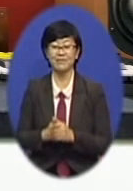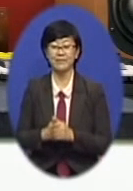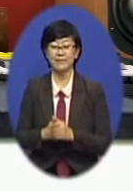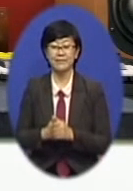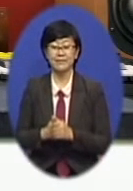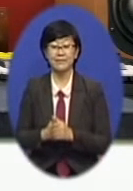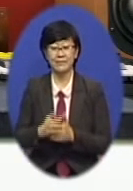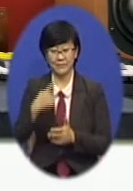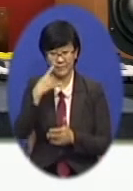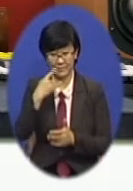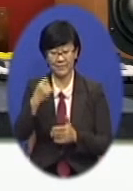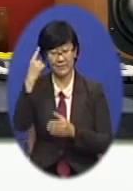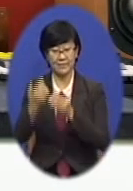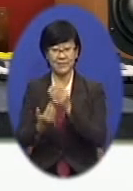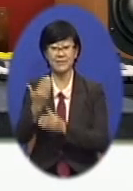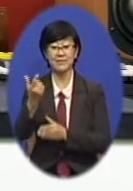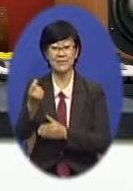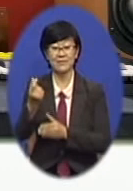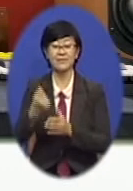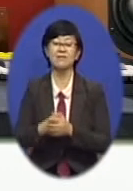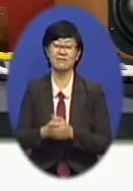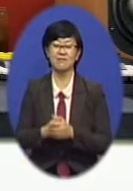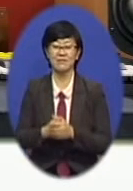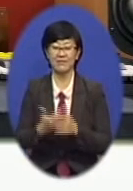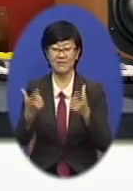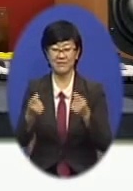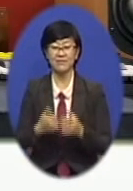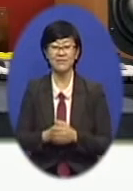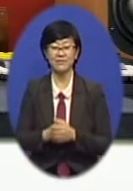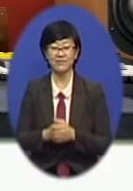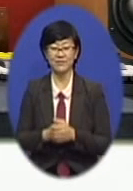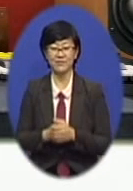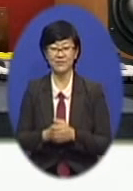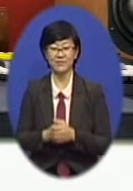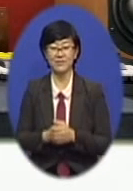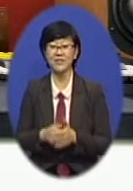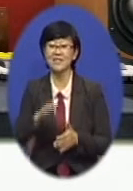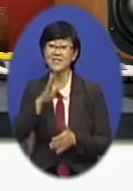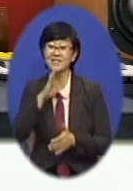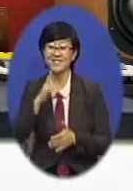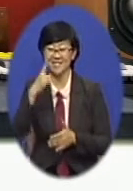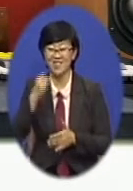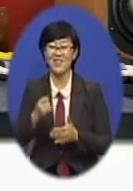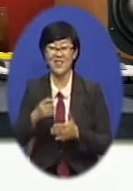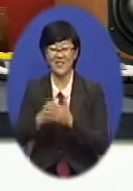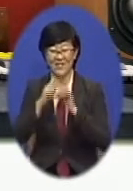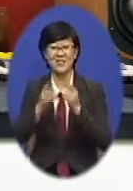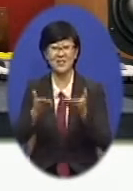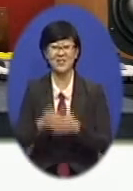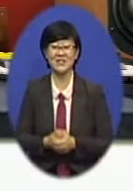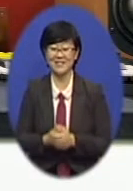부모님 네. 중에도 엄마 생각이 제일 먼저 나죠. 그죠. 엄마 생각이 제일 많이 났어요. 좋다. 자, 친정 쪽을 향해서 엄마에게 한